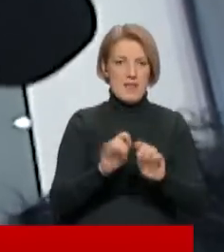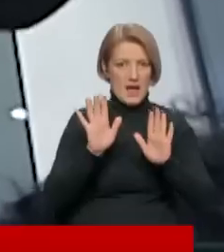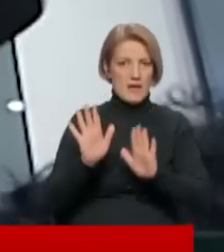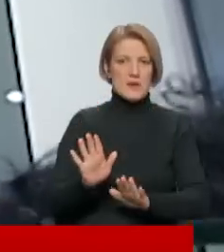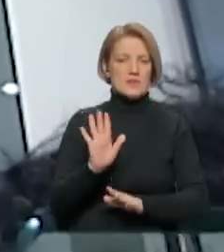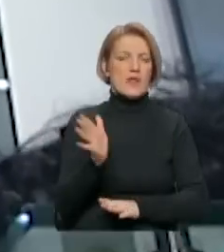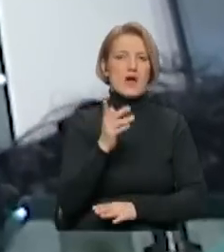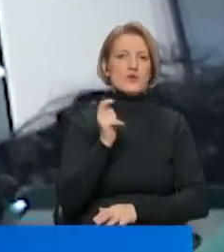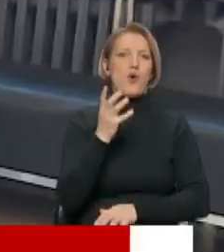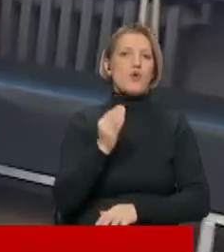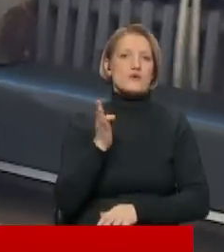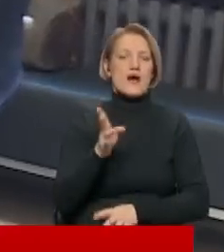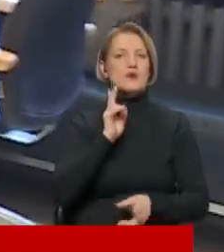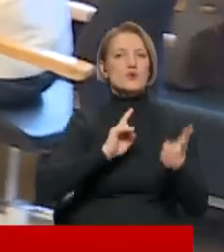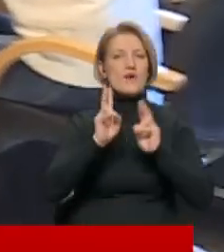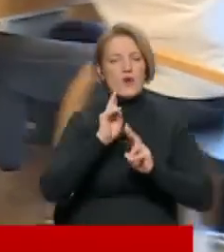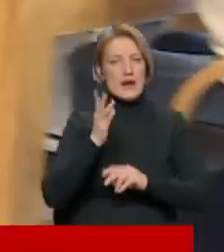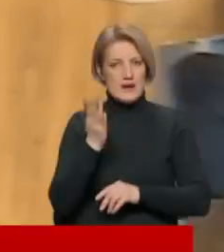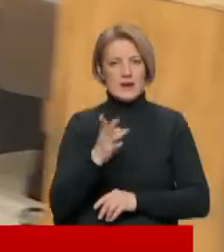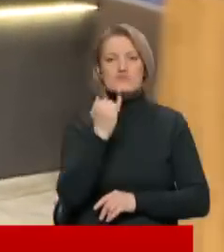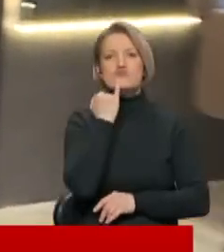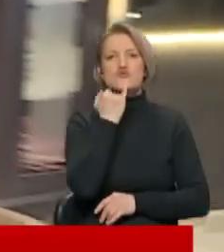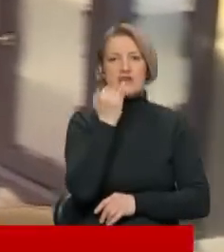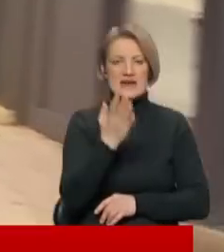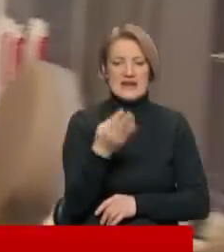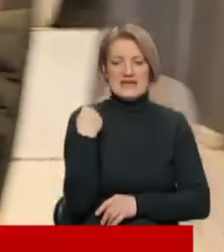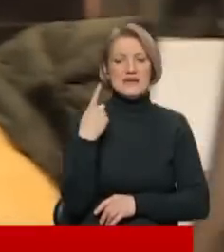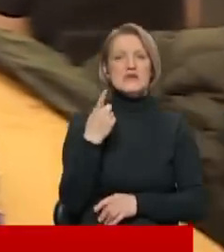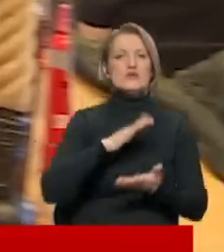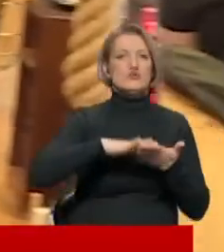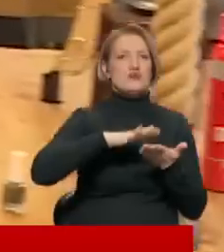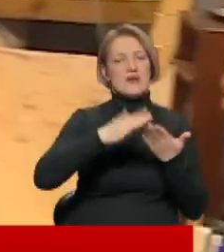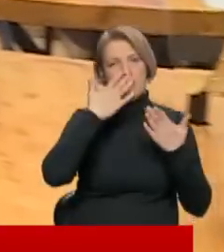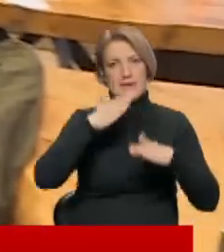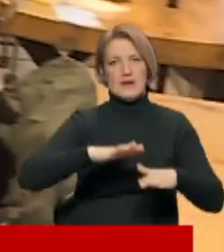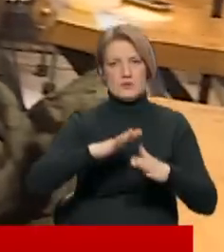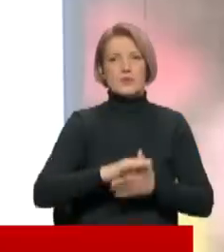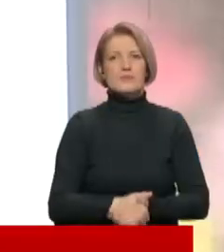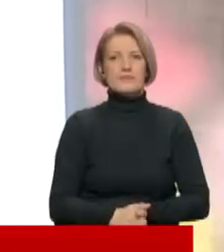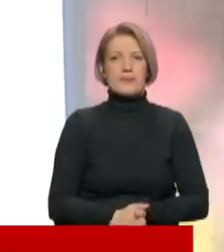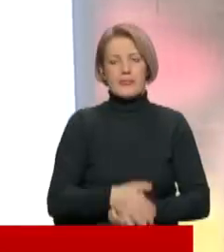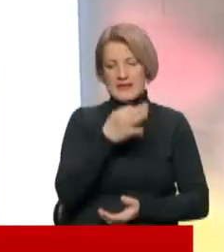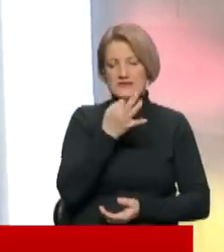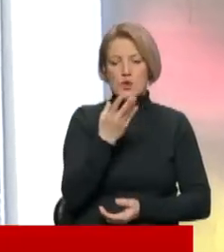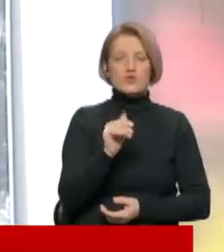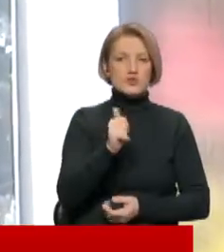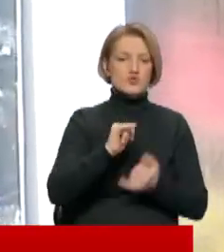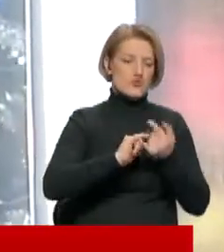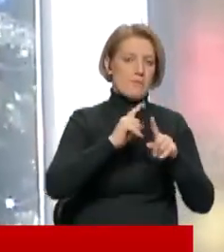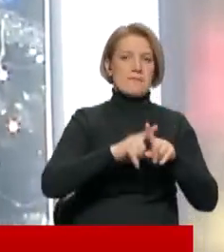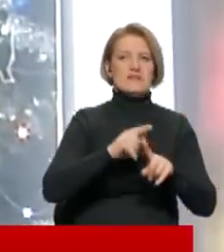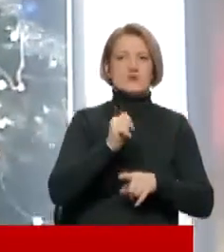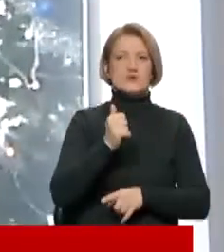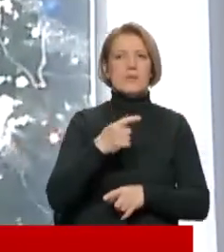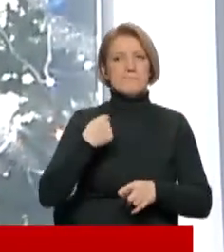ler Mesela daha da zor olacak kuaförler de müşteriler de yeni bir düzenleme bekliyor izinli olduğum günler o da cumartesi ya da pazar oluyor